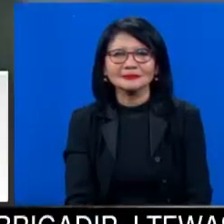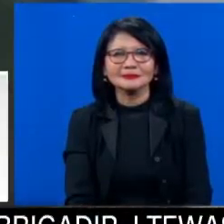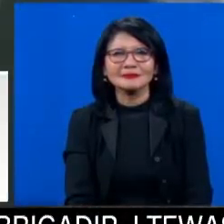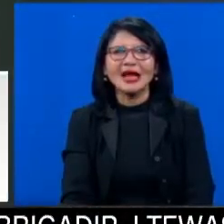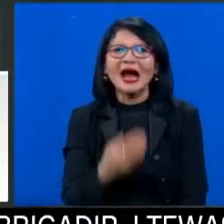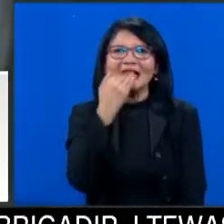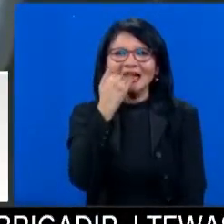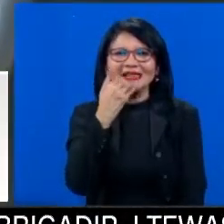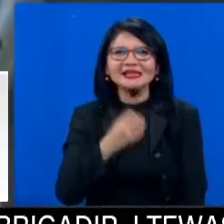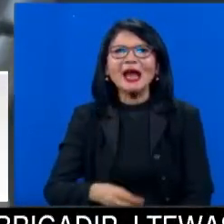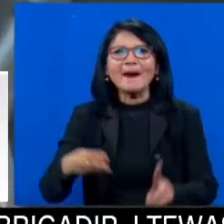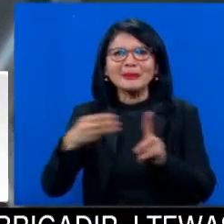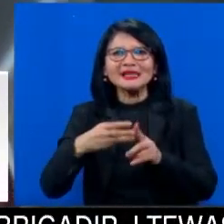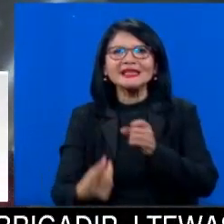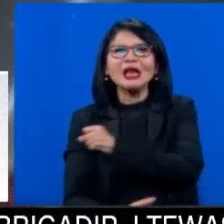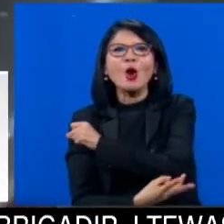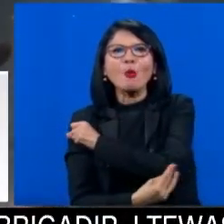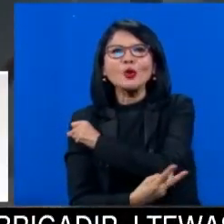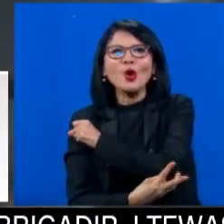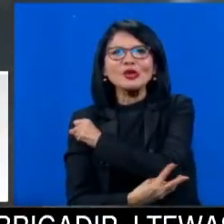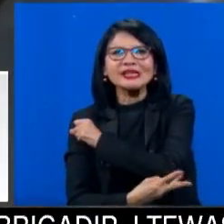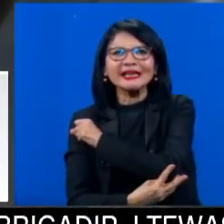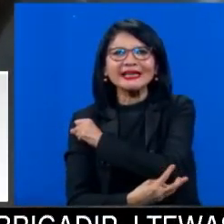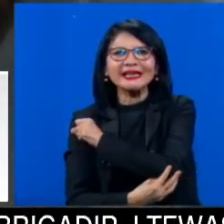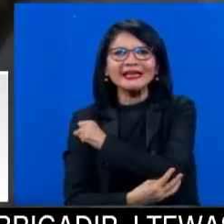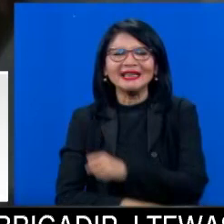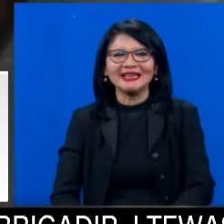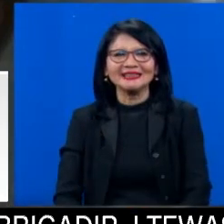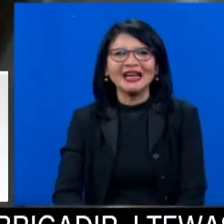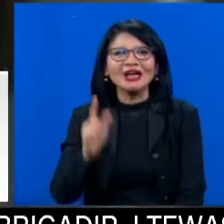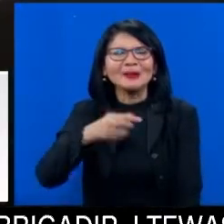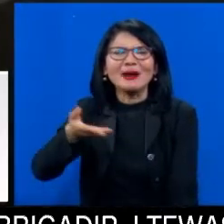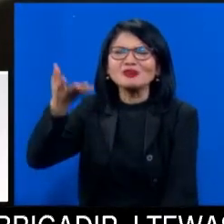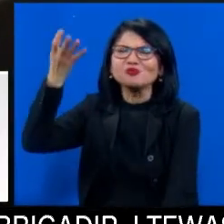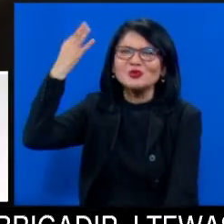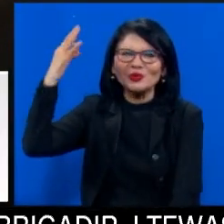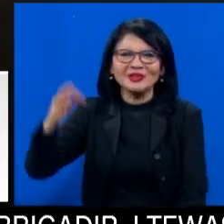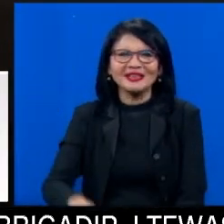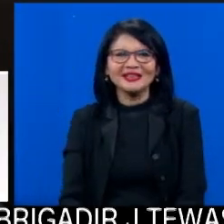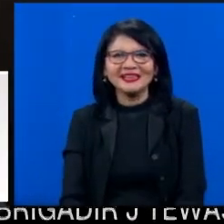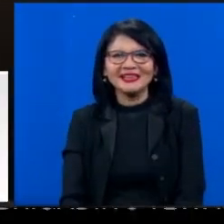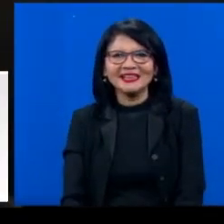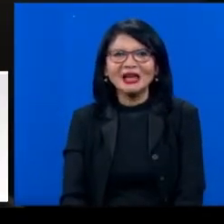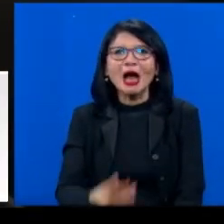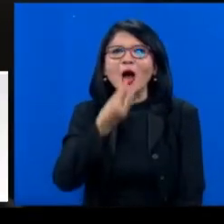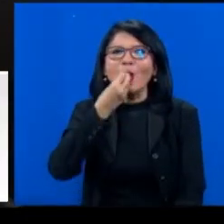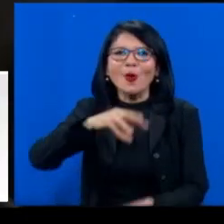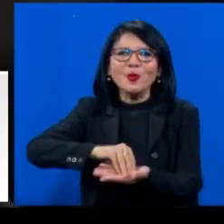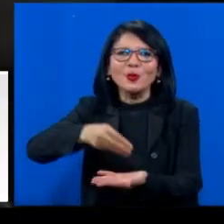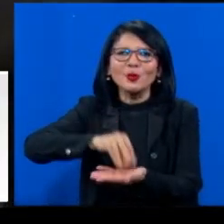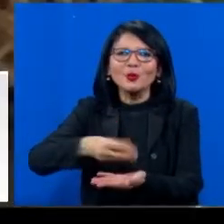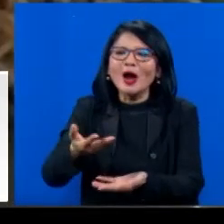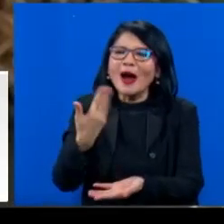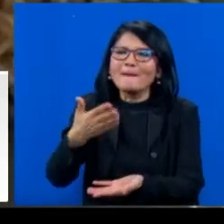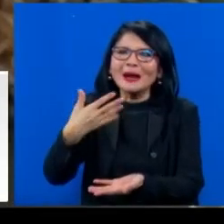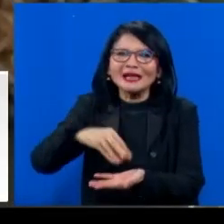Nasi bancakan di Wonogiri, Jawa Tengah ini bisa menjadi favorit pecinta kuliner tempo dulu. Sensasi menyantap nasi panas dengan